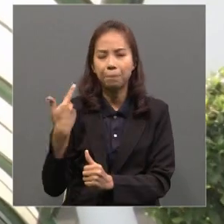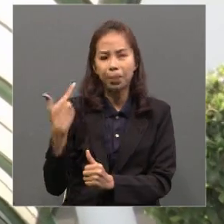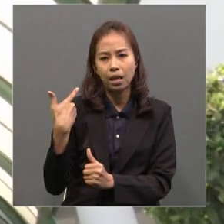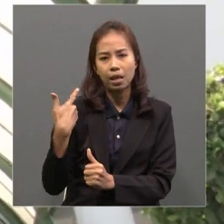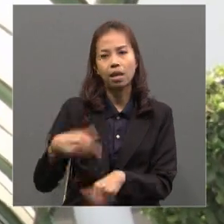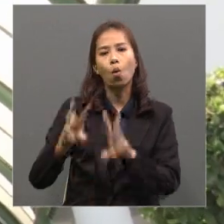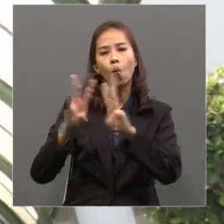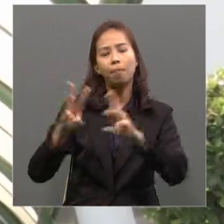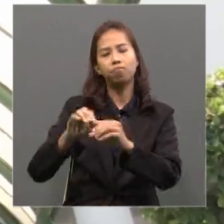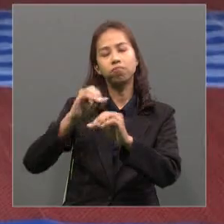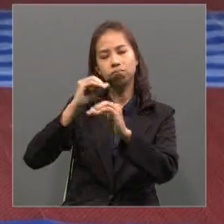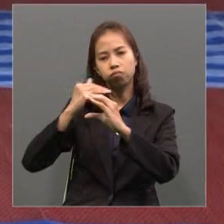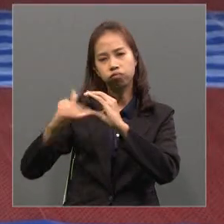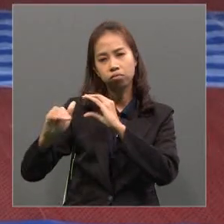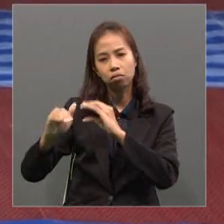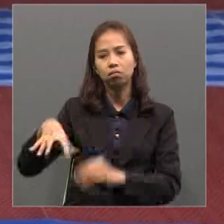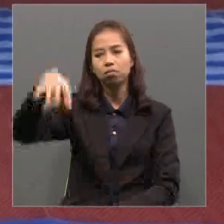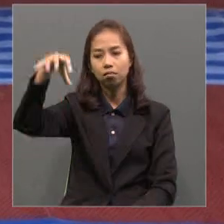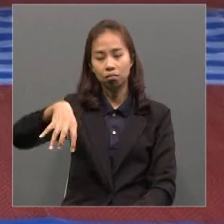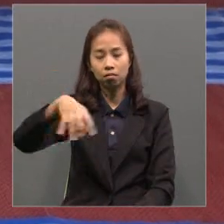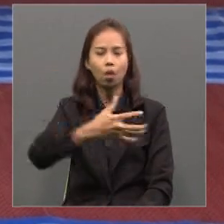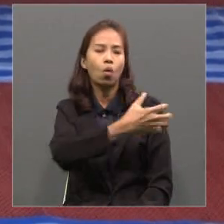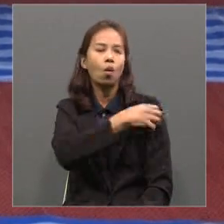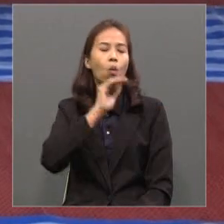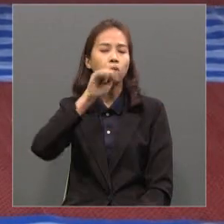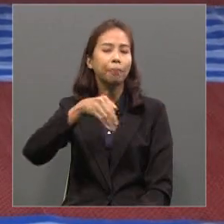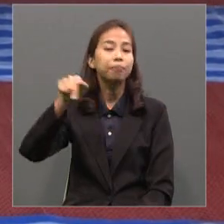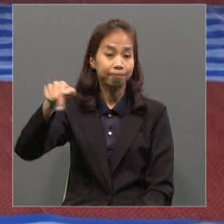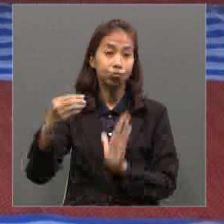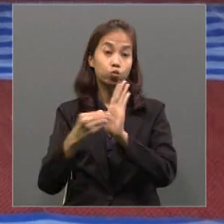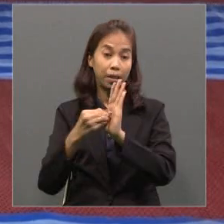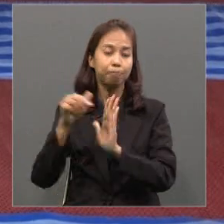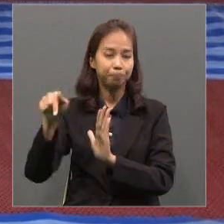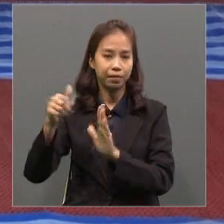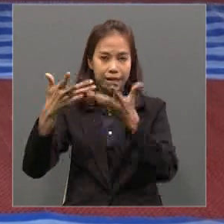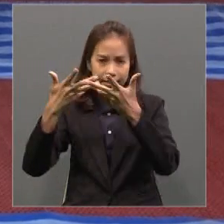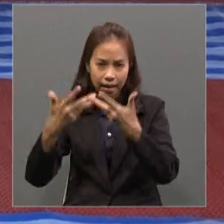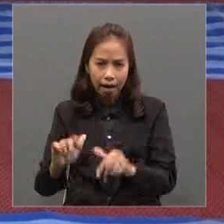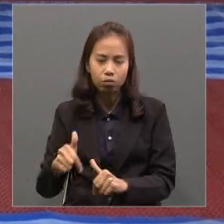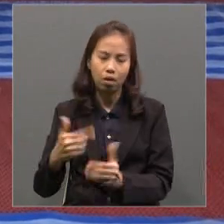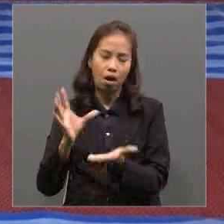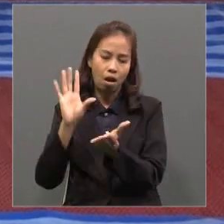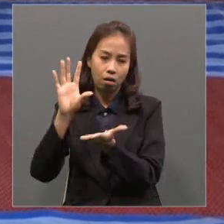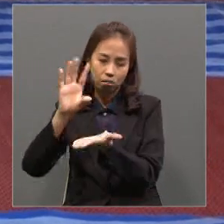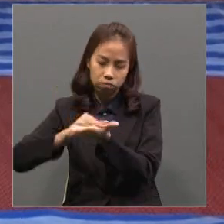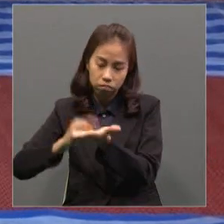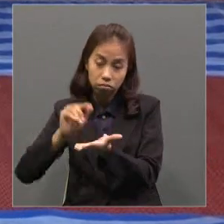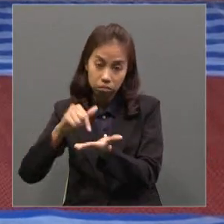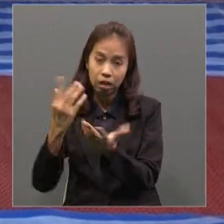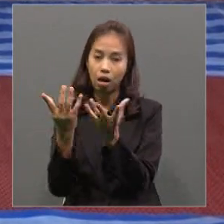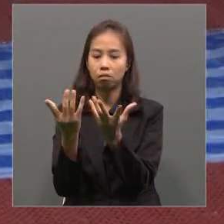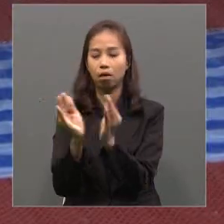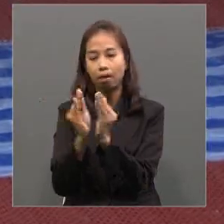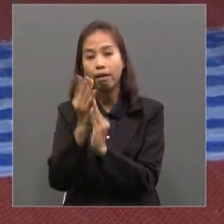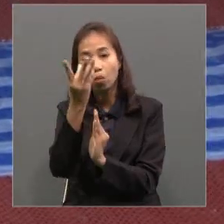ไปยังศาลาว่าการกรุงเทพมหานครก่อนในเบื้องต้นจากนั้นค่ะเจ้าหน้าที่ก็จะนำรายงานคะแนนที่มีการลงชื่อรับรอง